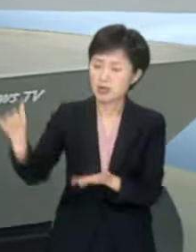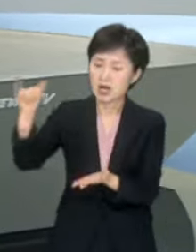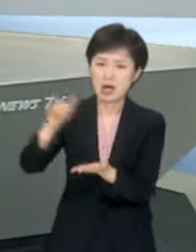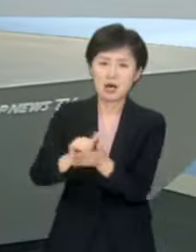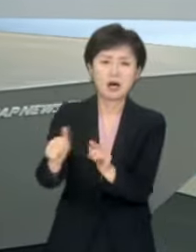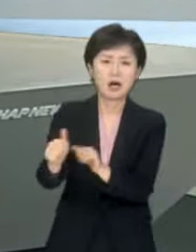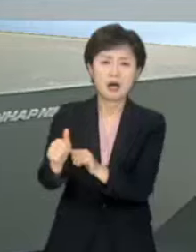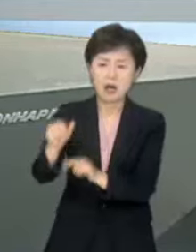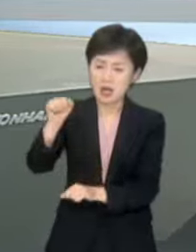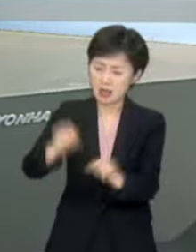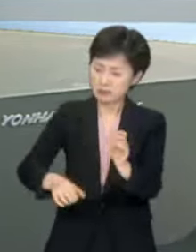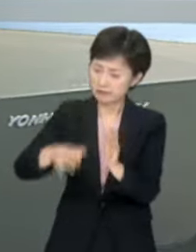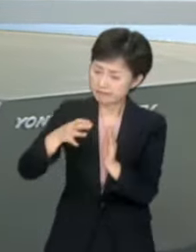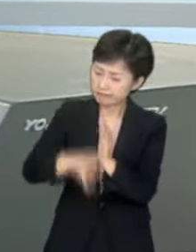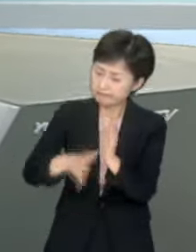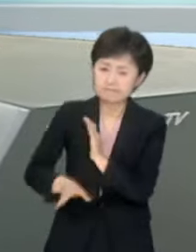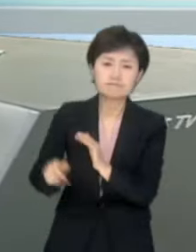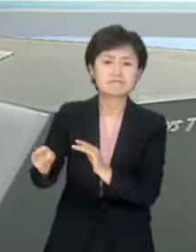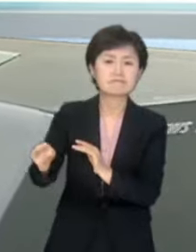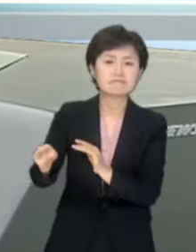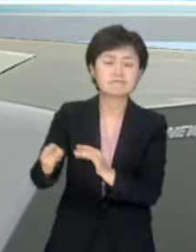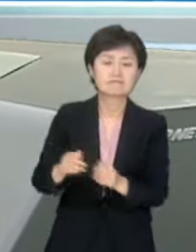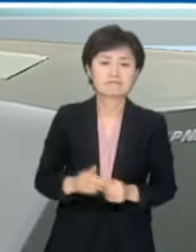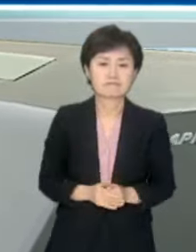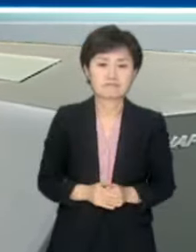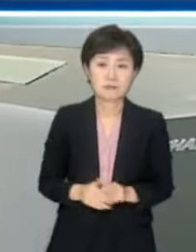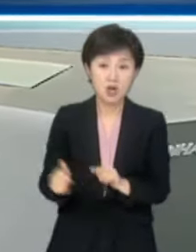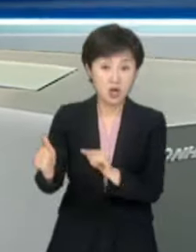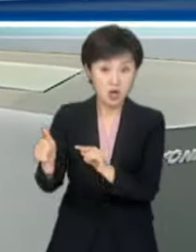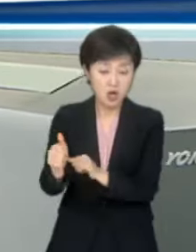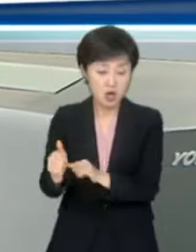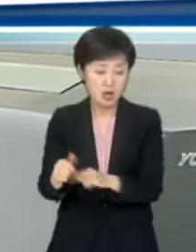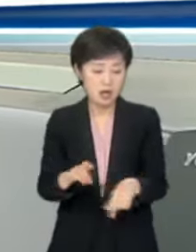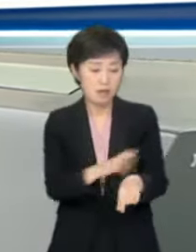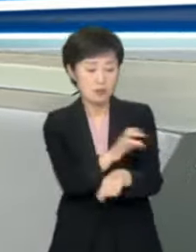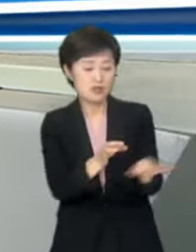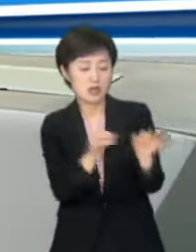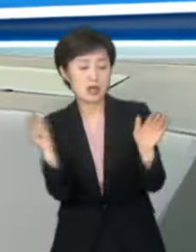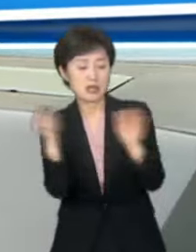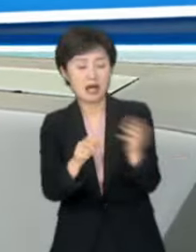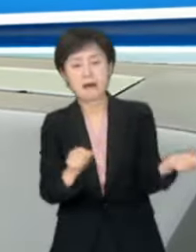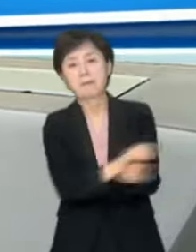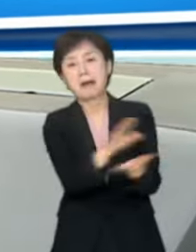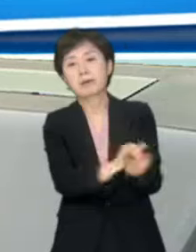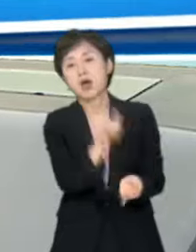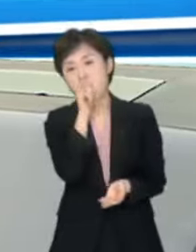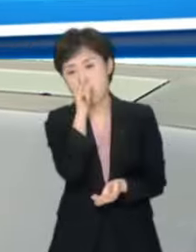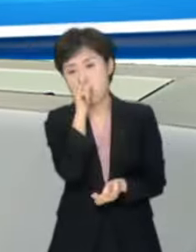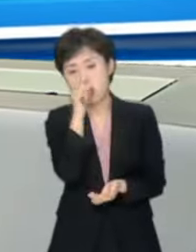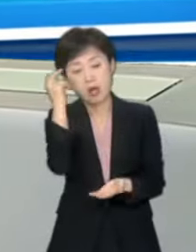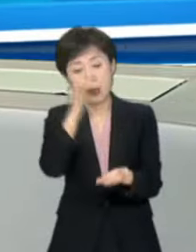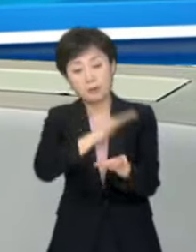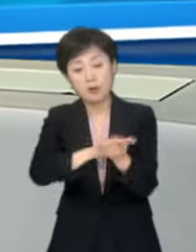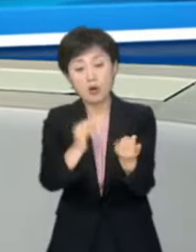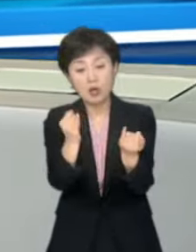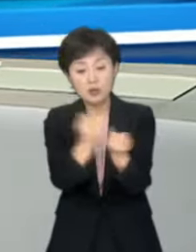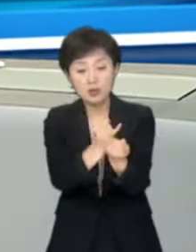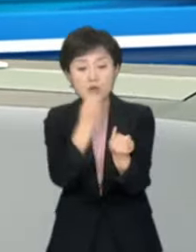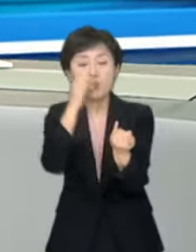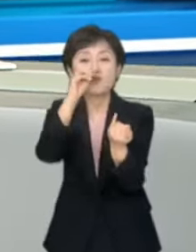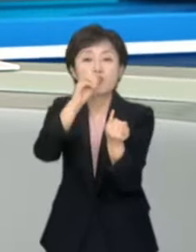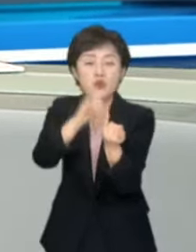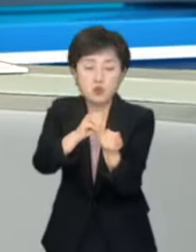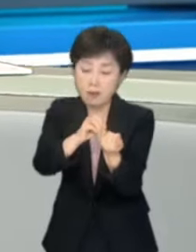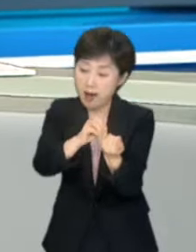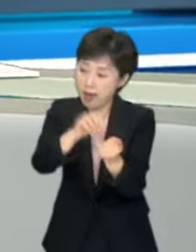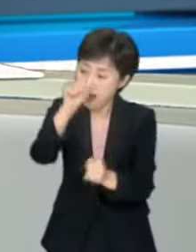유튜버의 폭행 사건부터 좀 짚어보겠습니다. 예. 편의점에서 난동을 부리고 또 평화의 소녀상에 입을 맞추는 아주